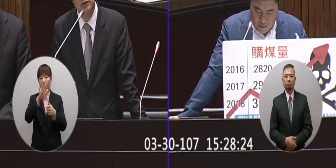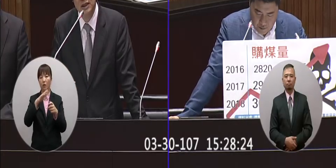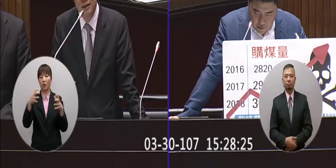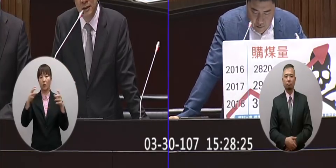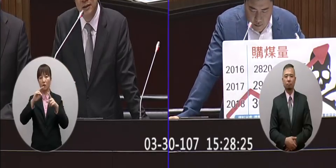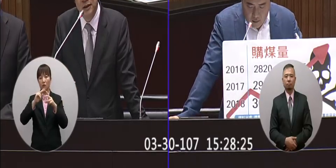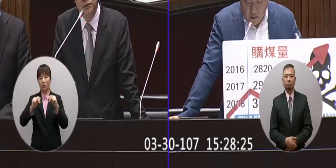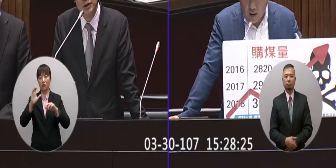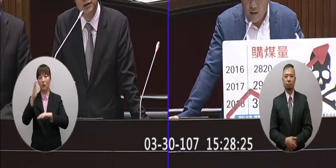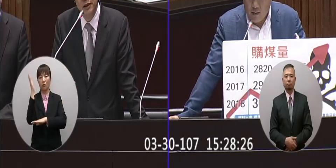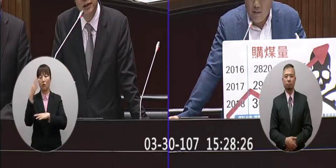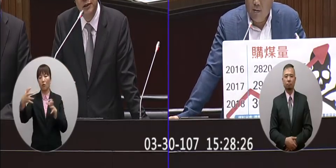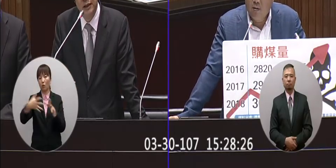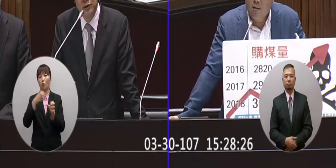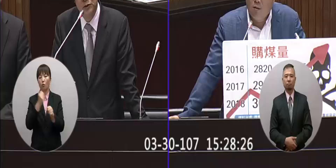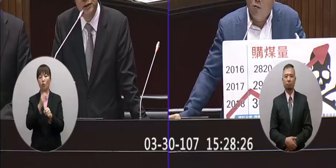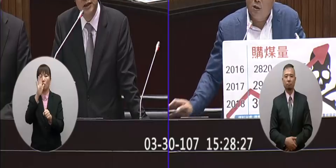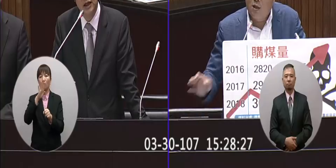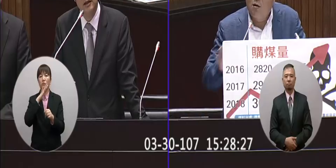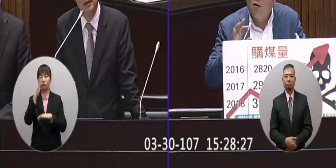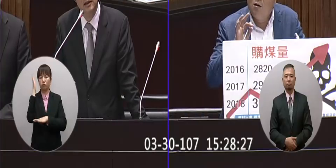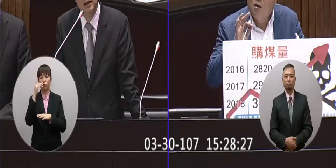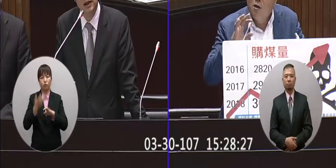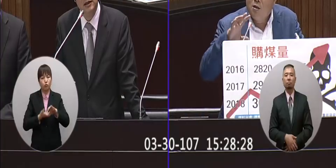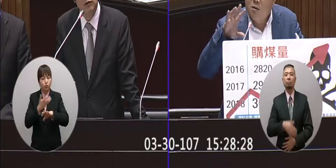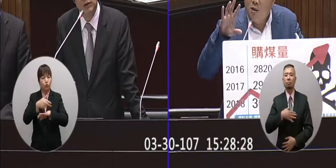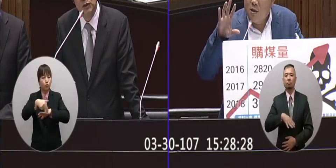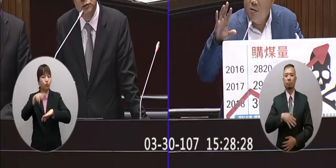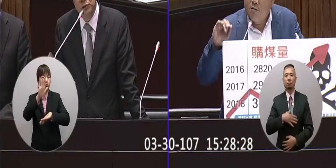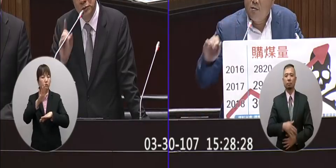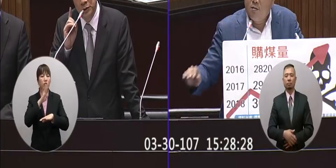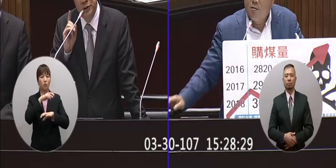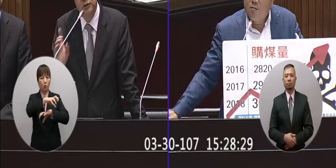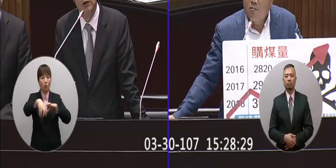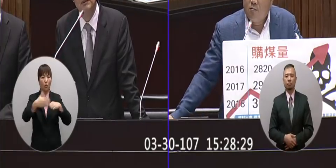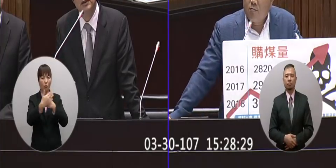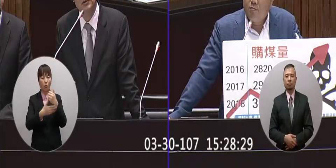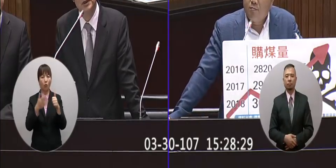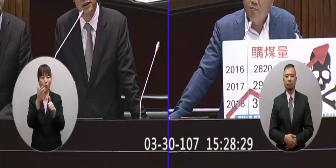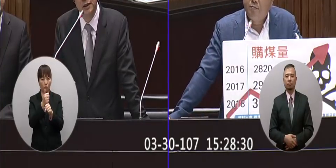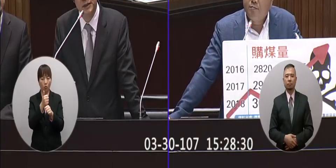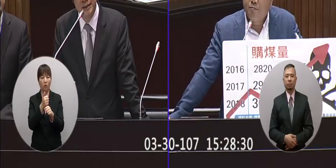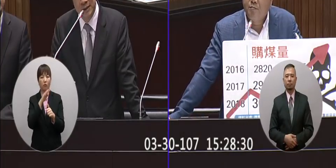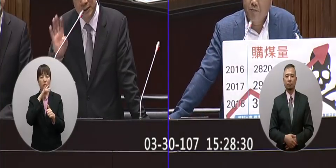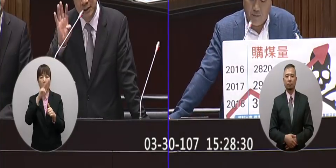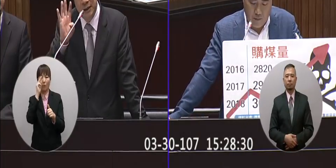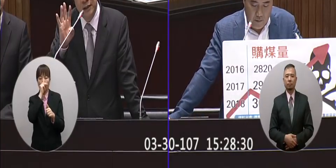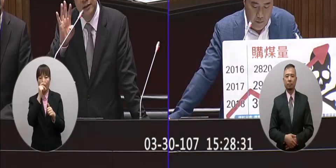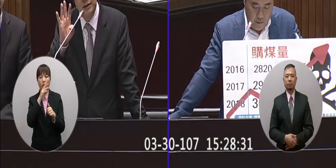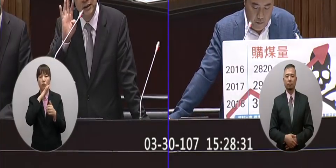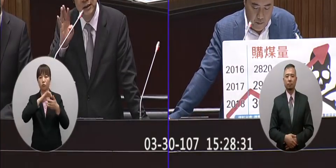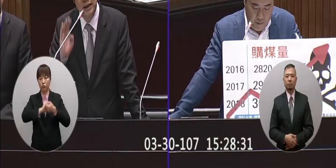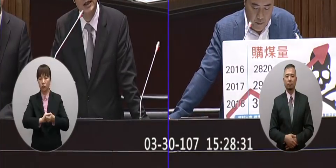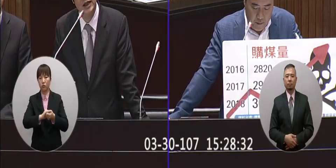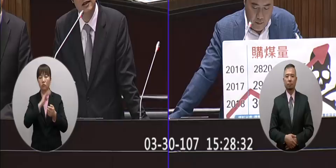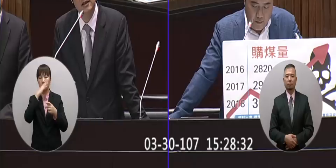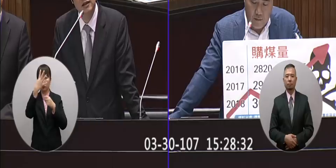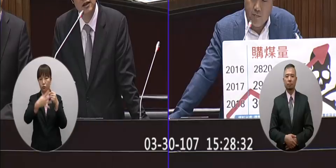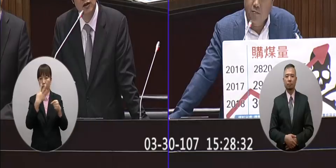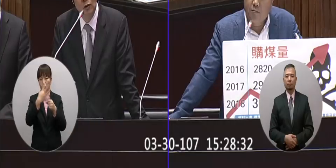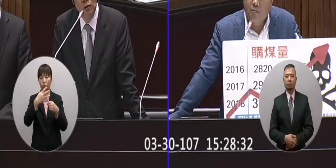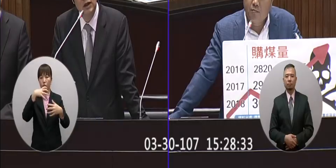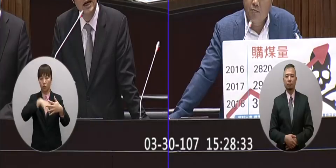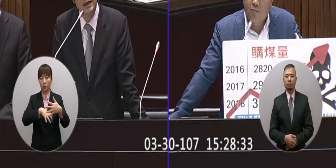方合作。其实政府是有很用心的，啊。那环保署最后一句话，环保署呢特别制定的